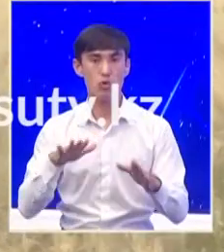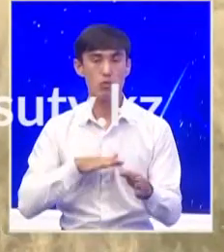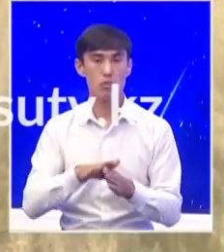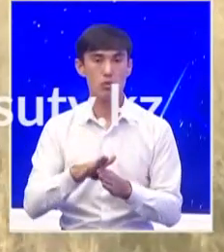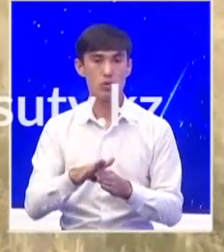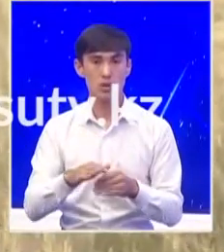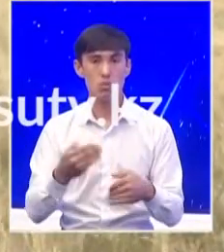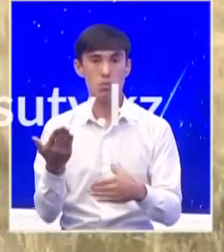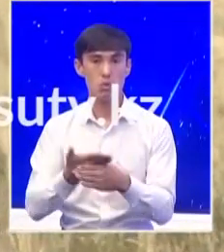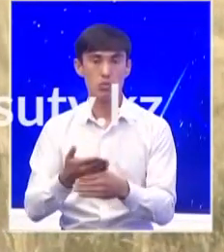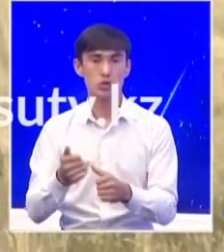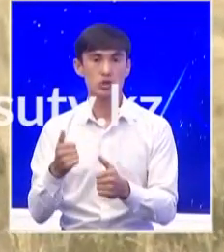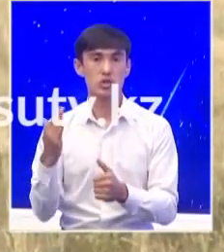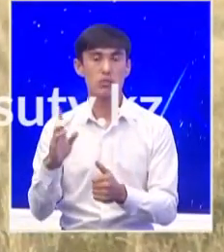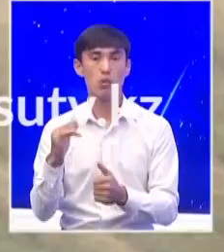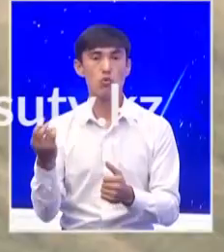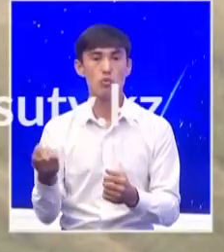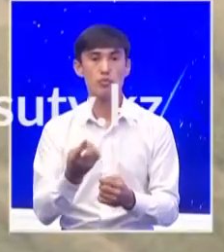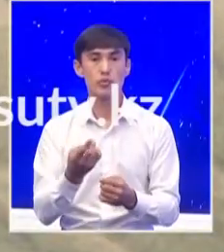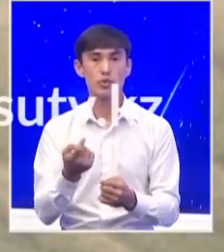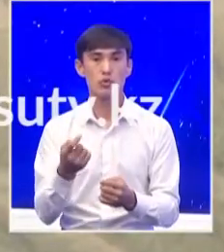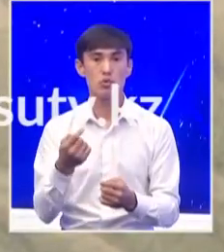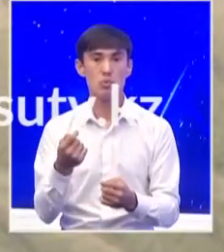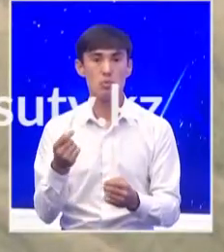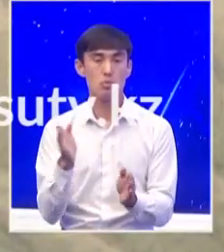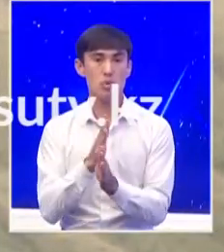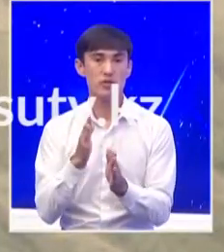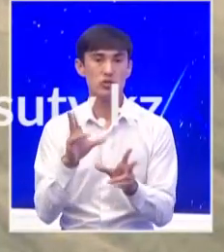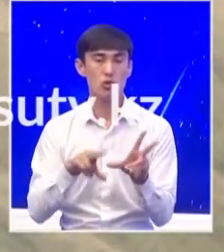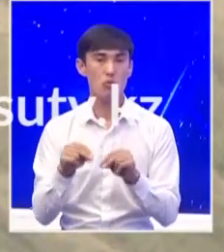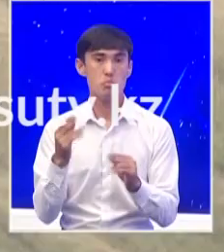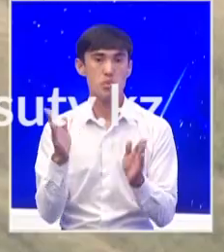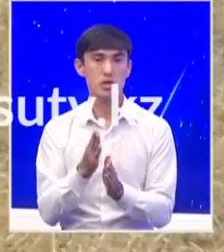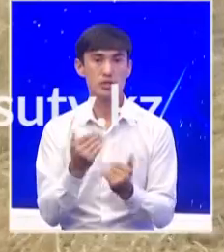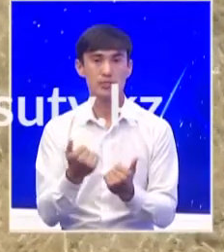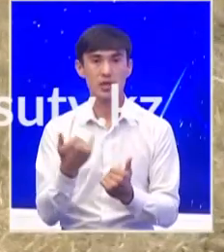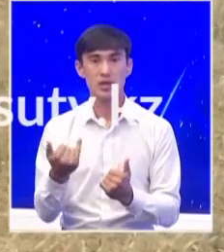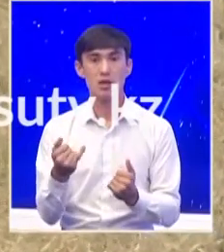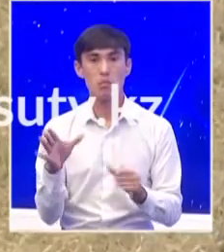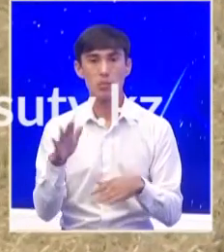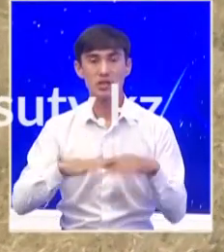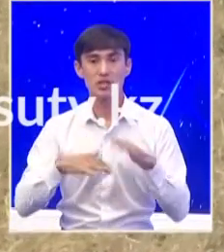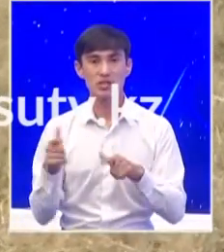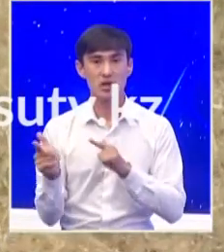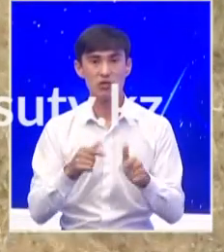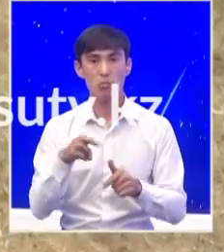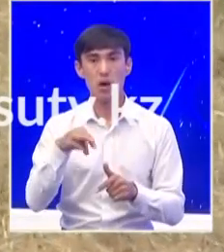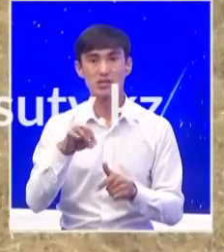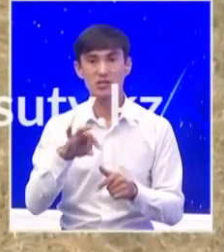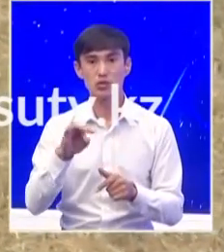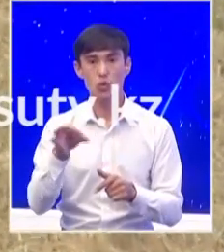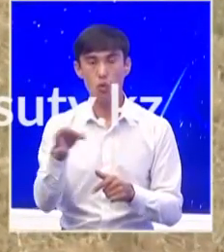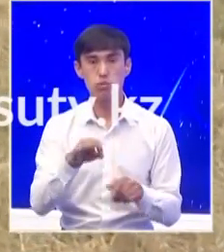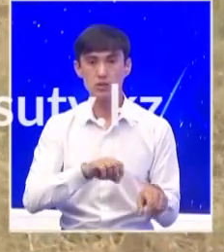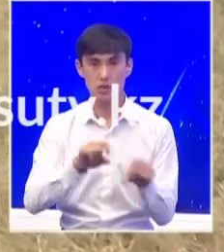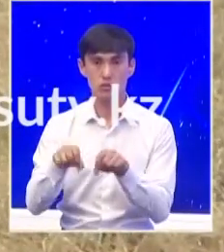но и протянуть руку помощи тем, кому повезло меньше. Партия из 5000 тонн соломы практически готова к отгрузке в Мангистаускую область.